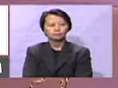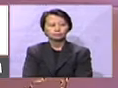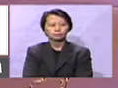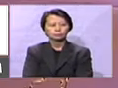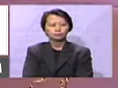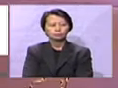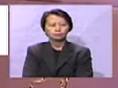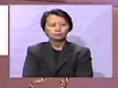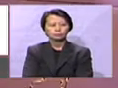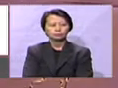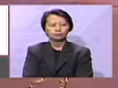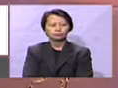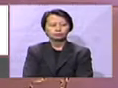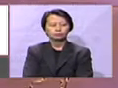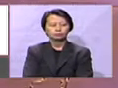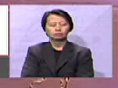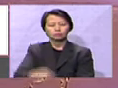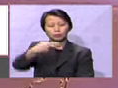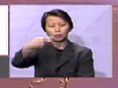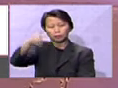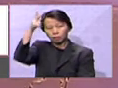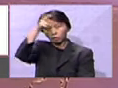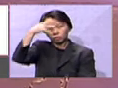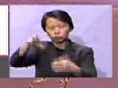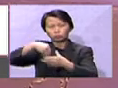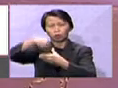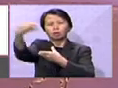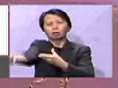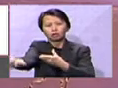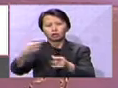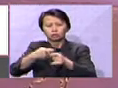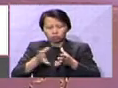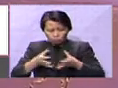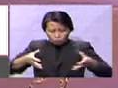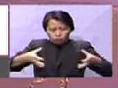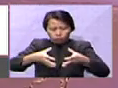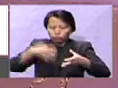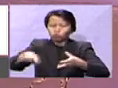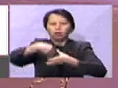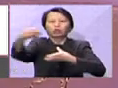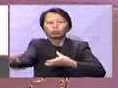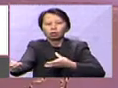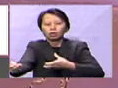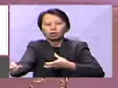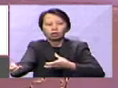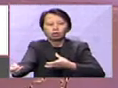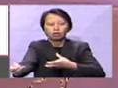Pesara-pesara kerajaan telah terkeluar daripada kepompong